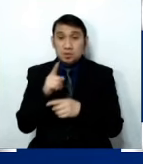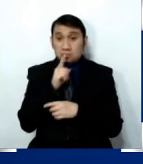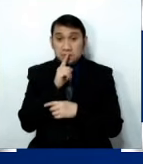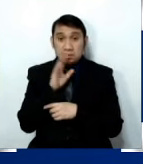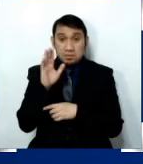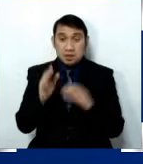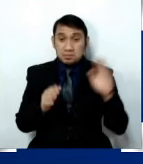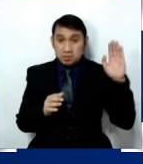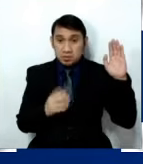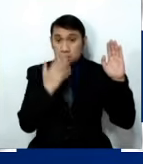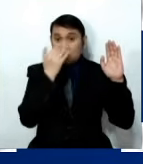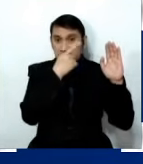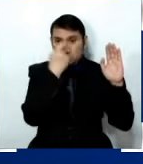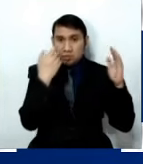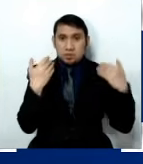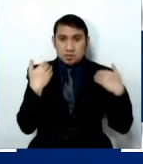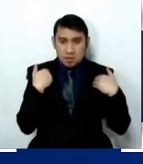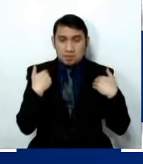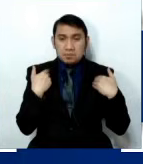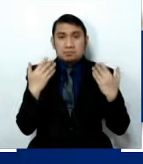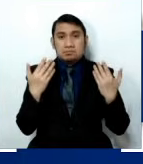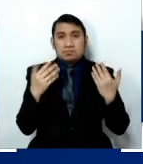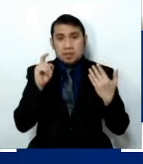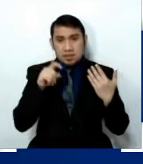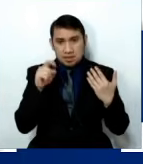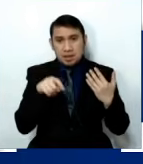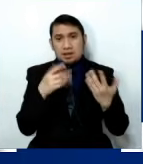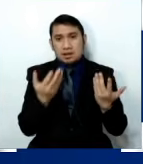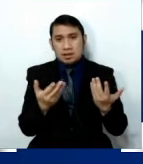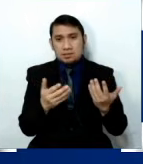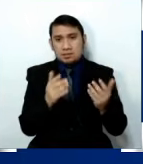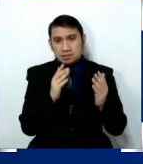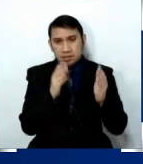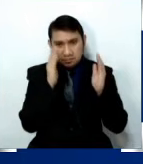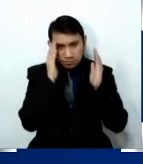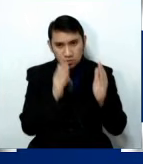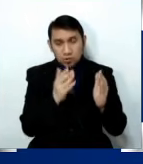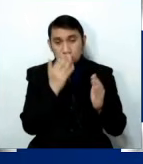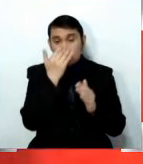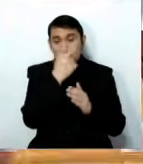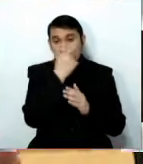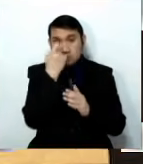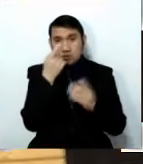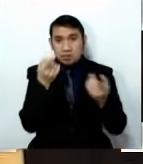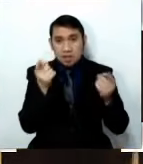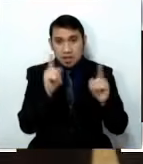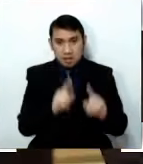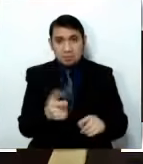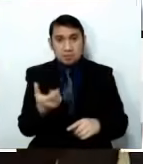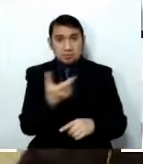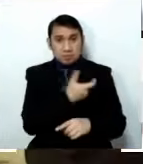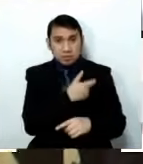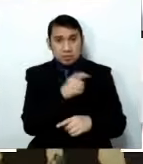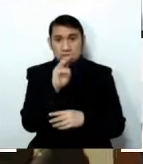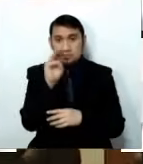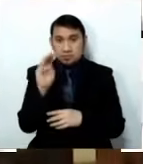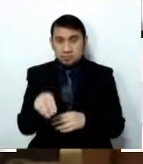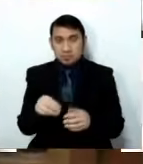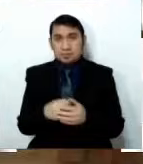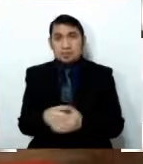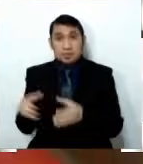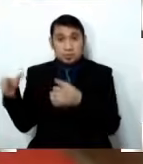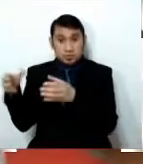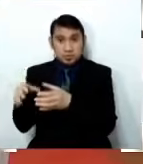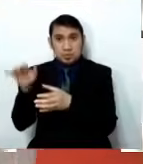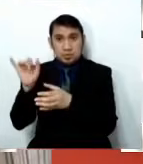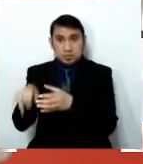dahil meron itong mga kailangan agad na asikasuhin kaugnay sa bakunahan sa Maynila. Ang hugpong ng pagbabago din, patuloy